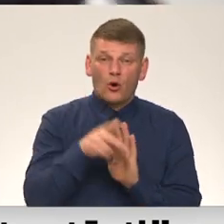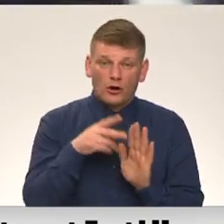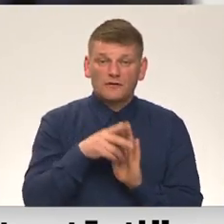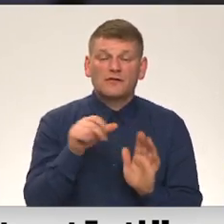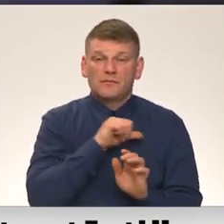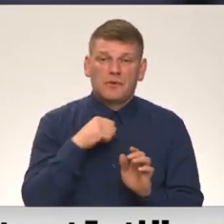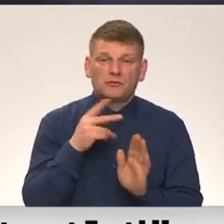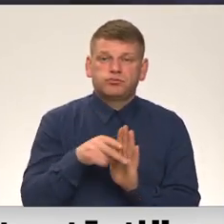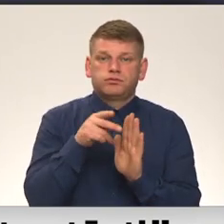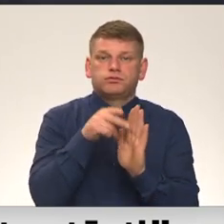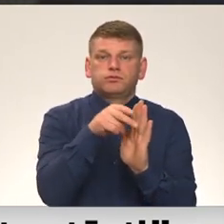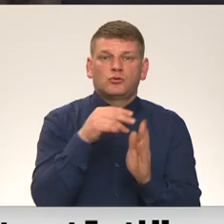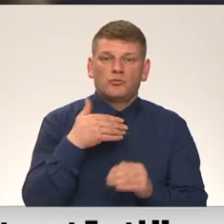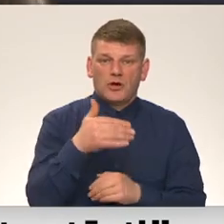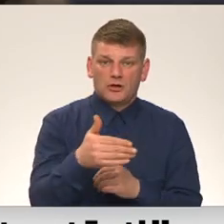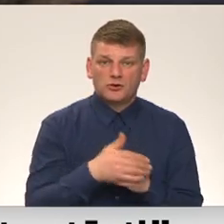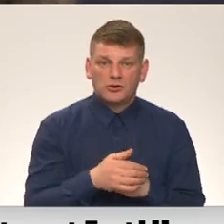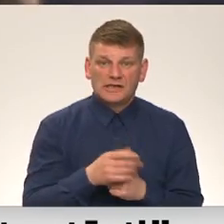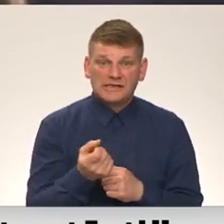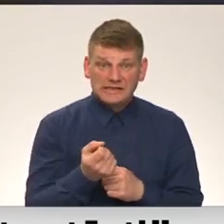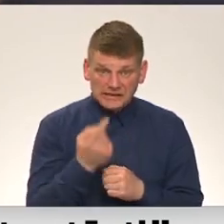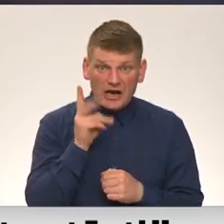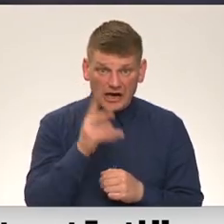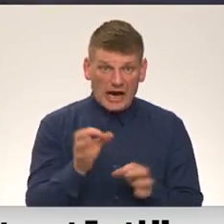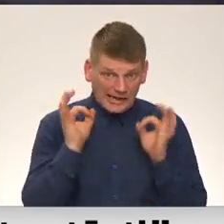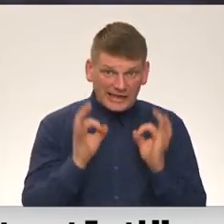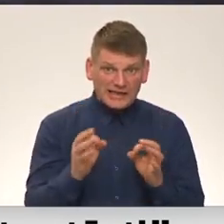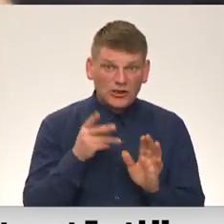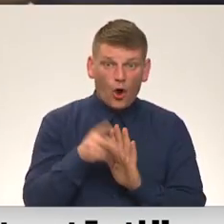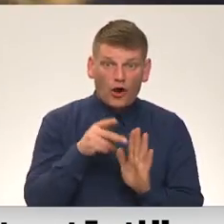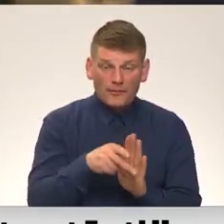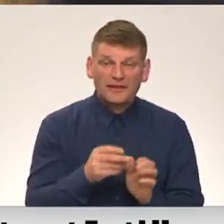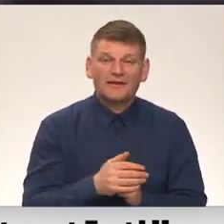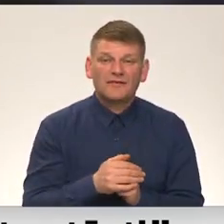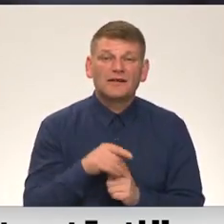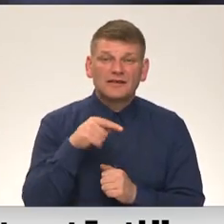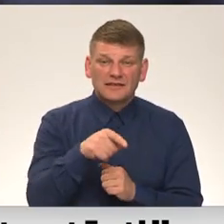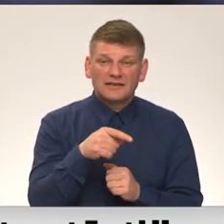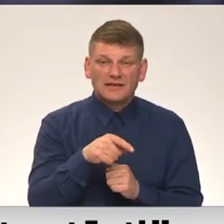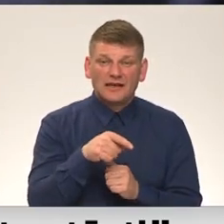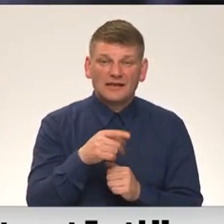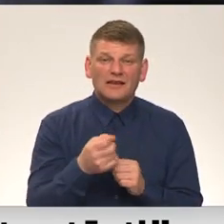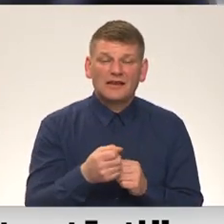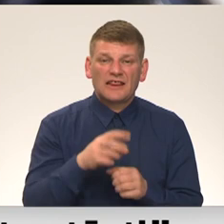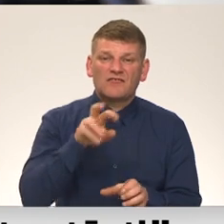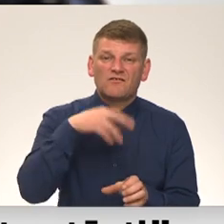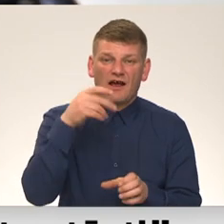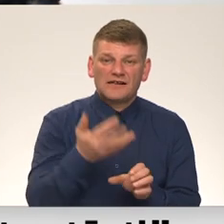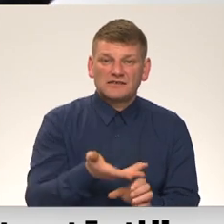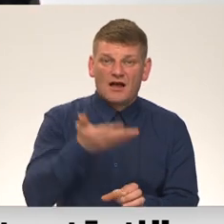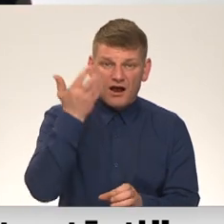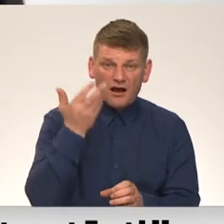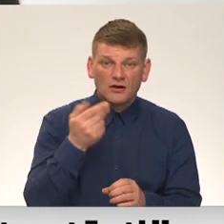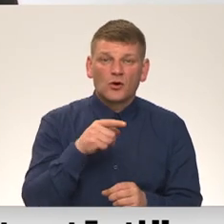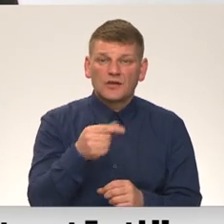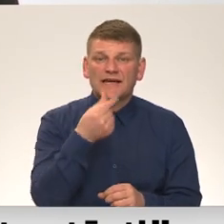uz priekšu. Tad iznāk tā kā īsta lokomotīva? Jā, pa tejieni nāk tvaiks ārā un te